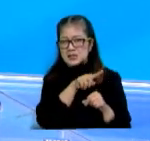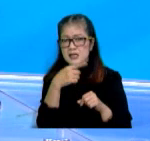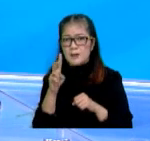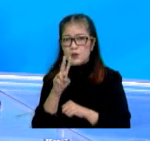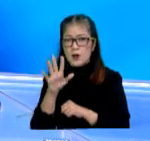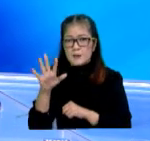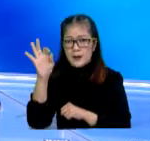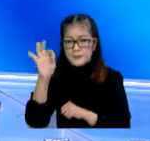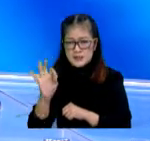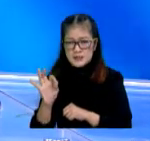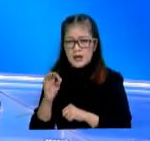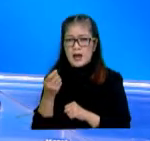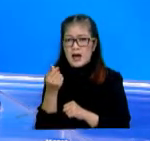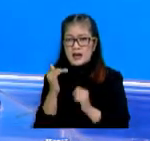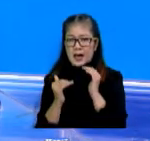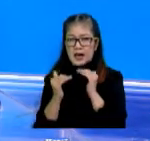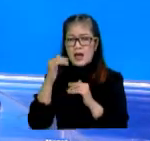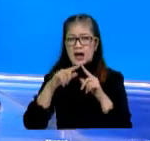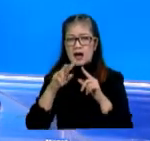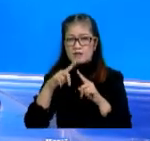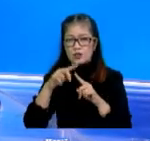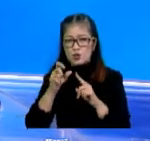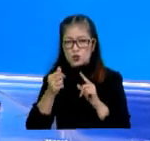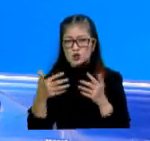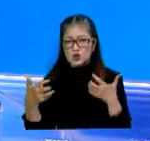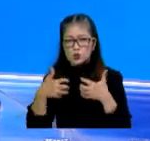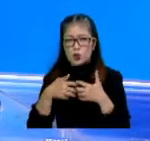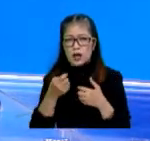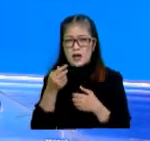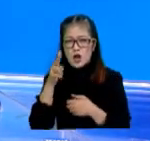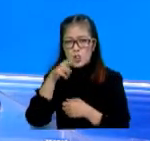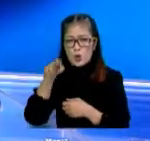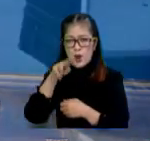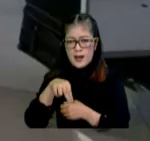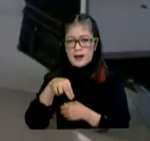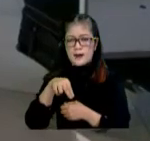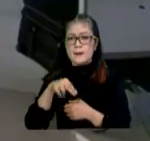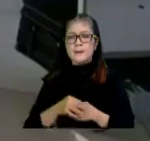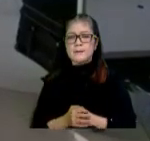25% menyusul kenaikan harga aftur dan penyesuaian kurs dolar.